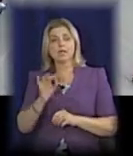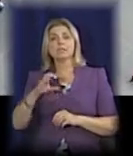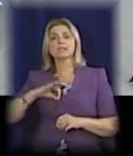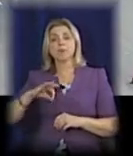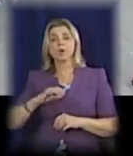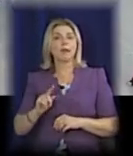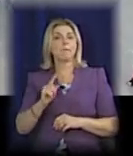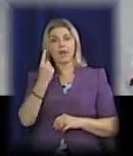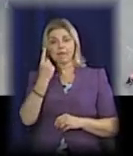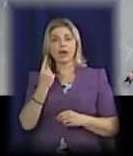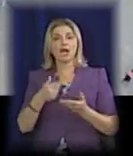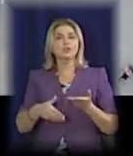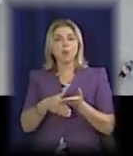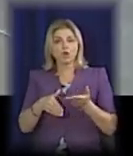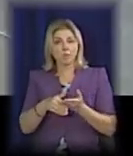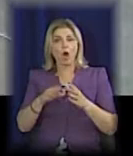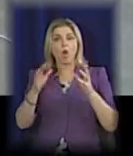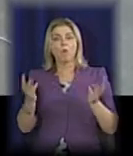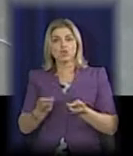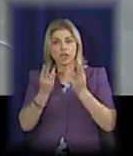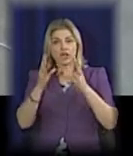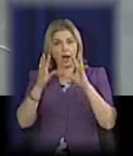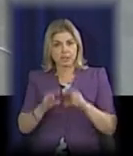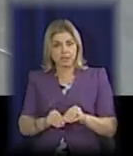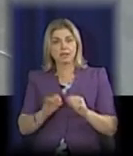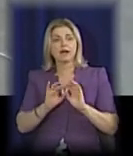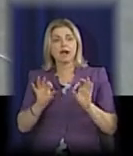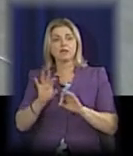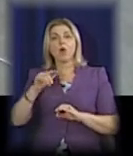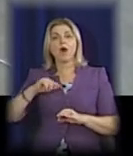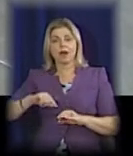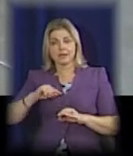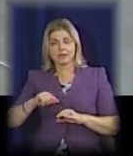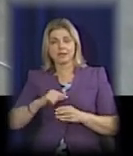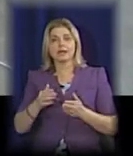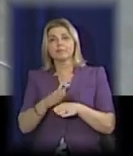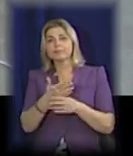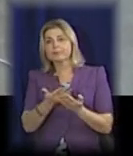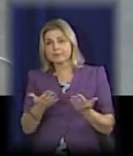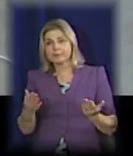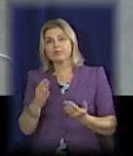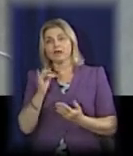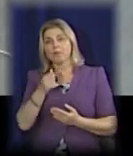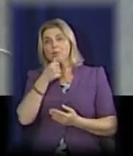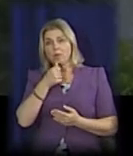засобів пожежогасіння. Присутні дізналися про характеристики засобів для гасіння вогню та спробували їх у